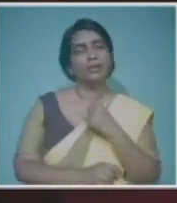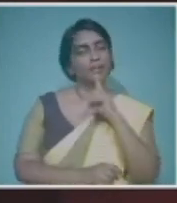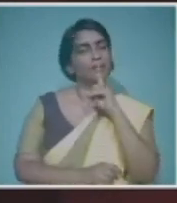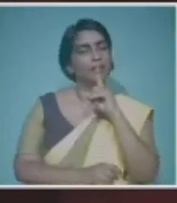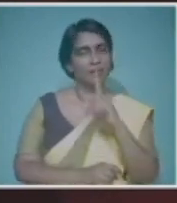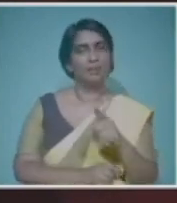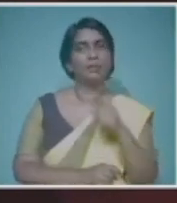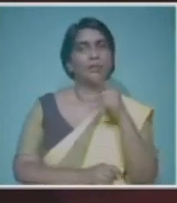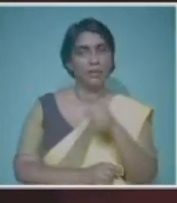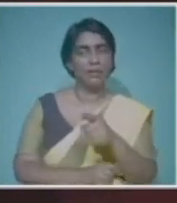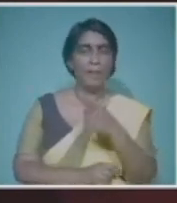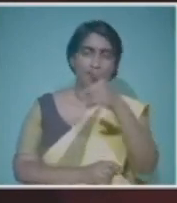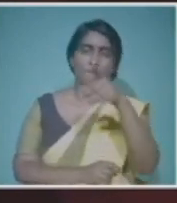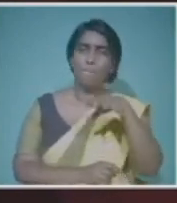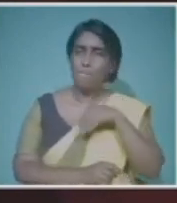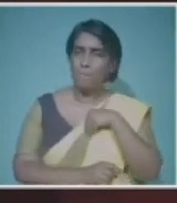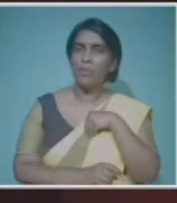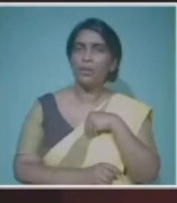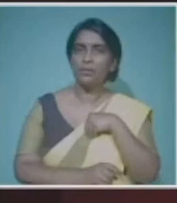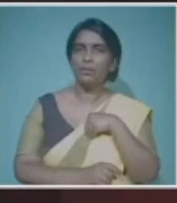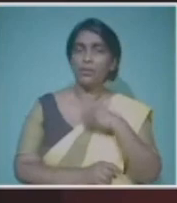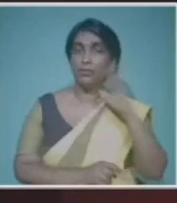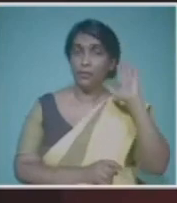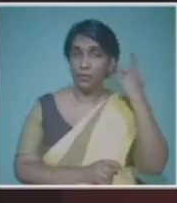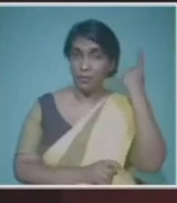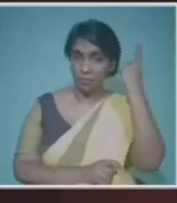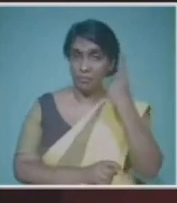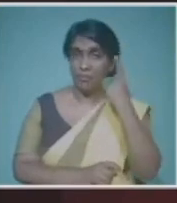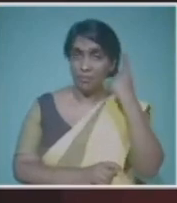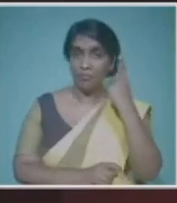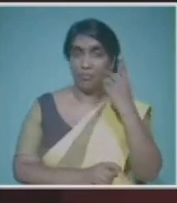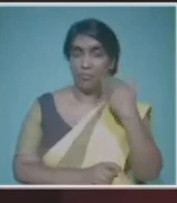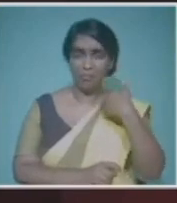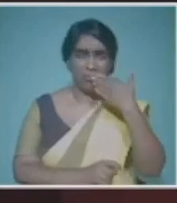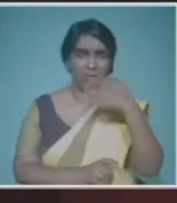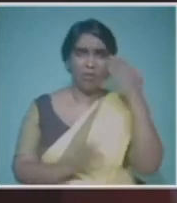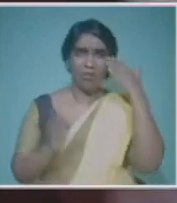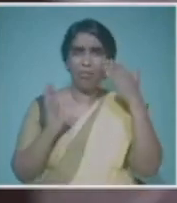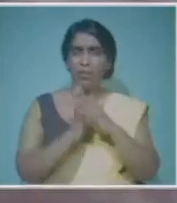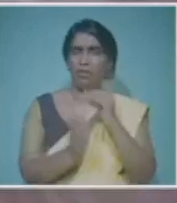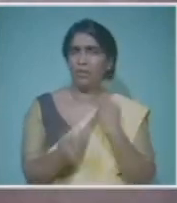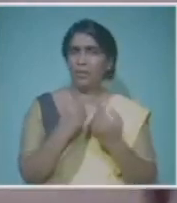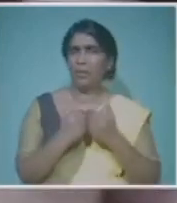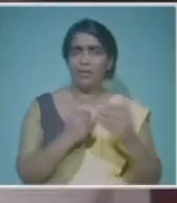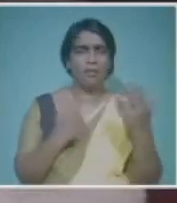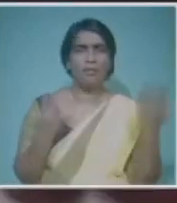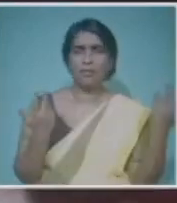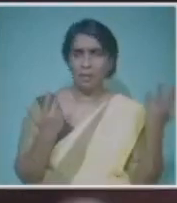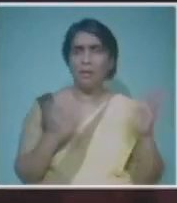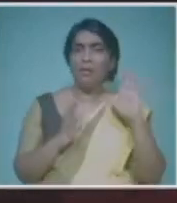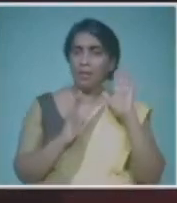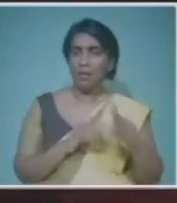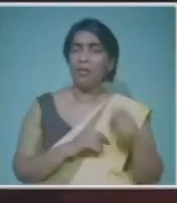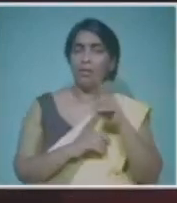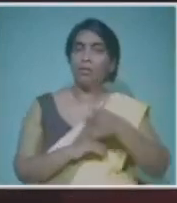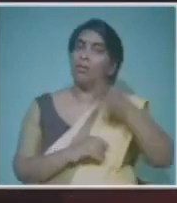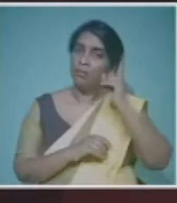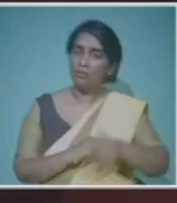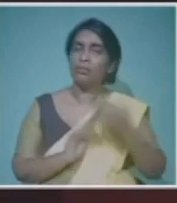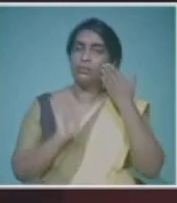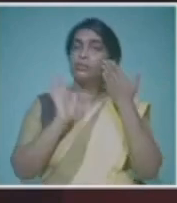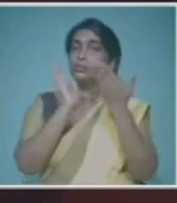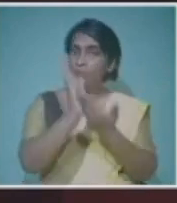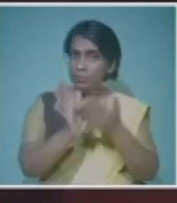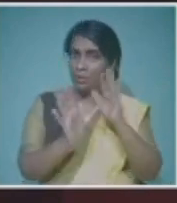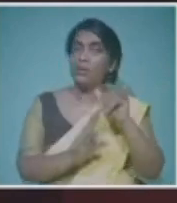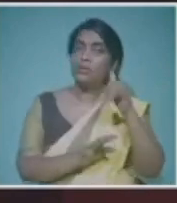කරන්නේ. ඔබතුමාම පිළිගන්නවා ඔබතුමන්ලාට විශේෂඥ දැනුමක් නැහැ මේ පිළිබඳව පරීක්ෂණයක් කරන්න. නමුත් ඔබතුමන්ලා නිර්දේශයක් ලබා දීම